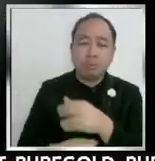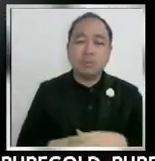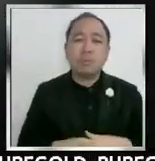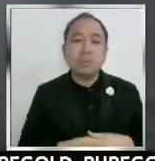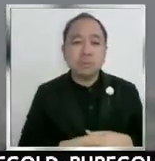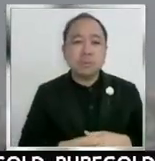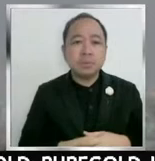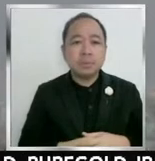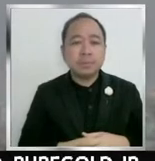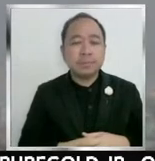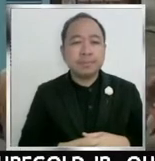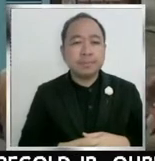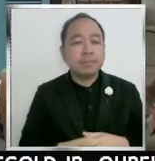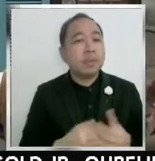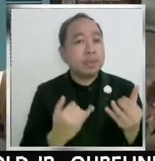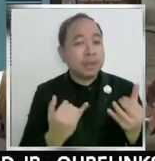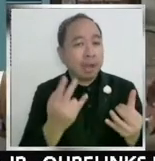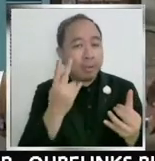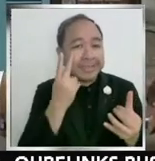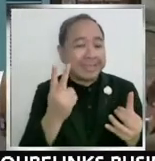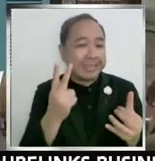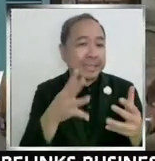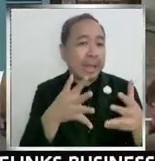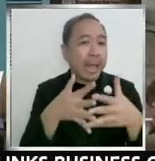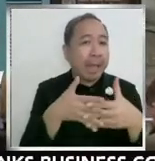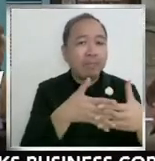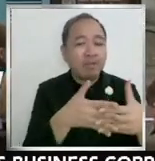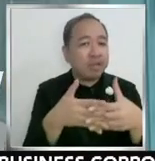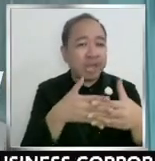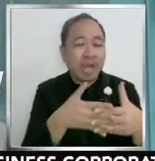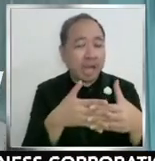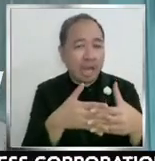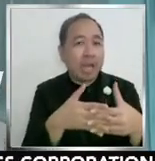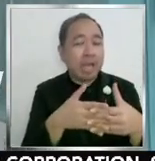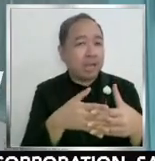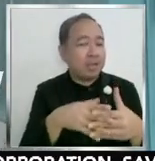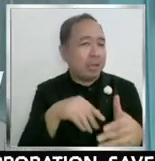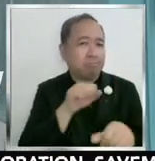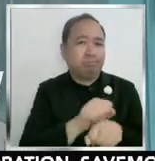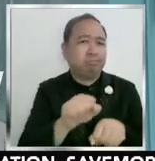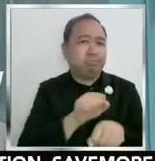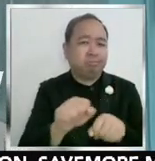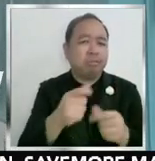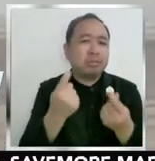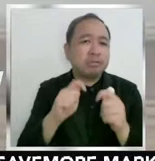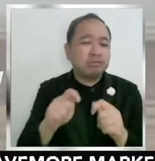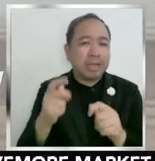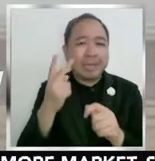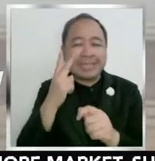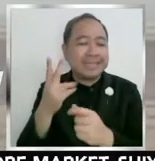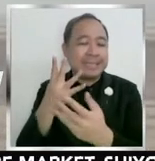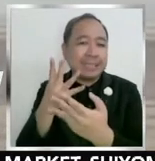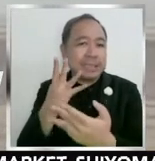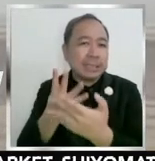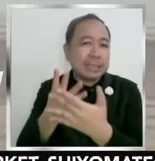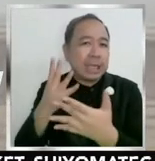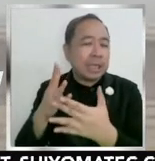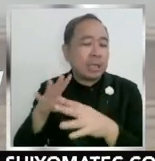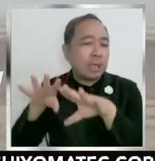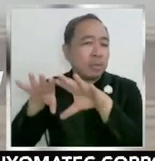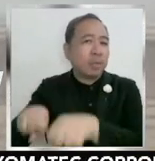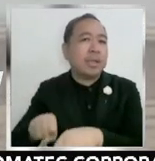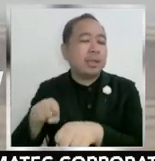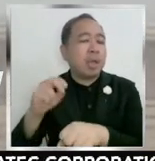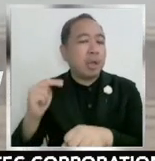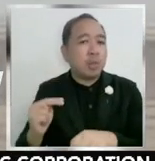Doble kayo ng mga opisyal sa Amerika para mabawi ang isang sundalong Amerikano na pinaniniwala ang hawak ng North Korea. Tumawid kasi ang sundalo